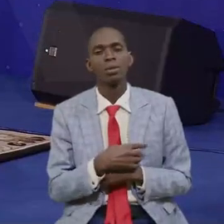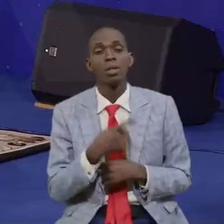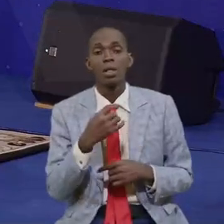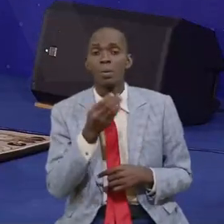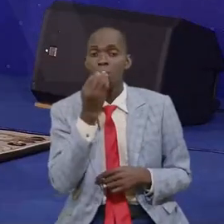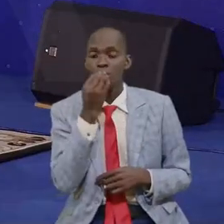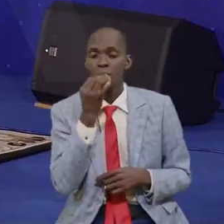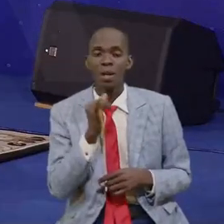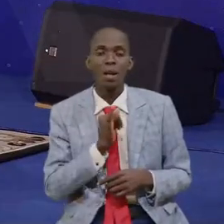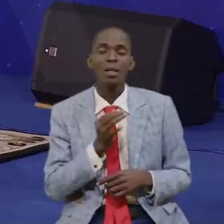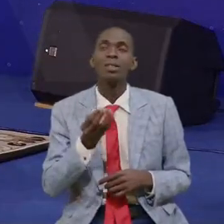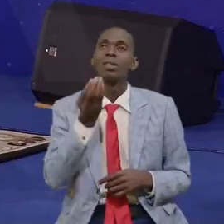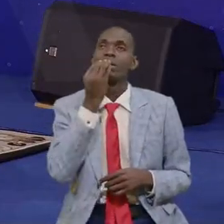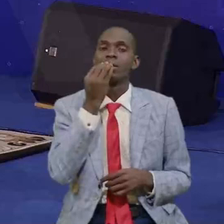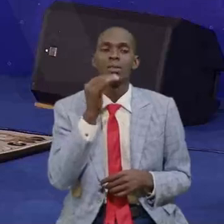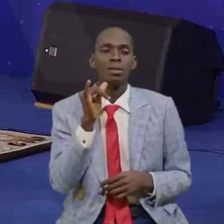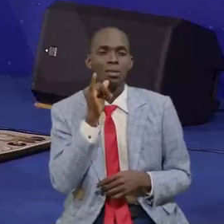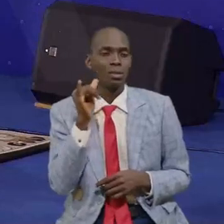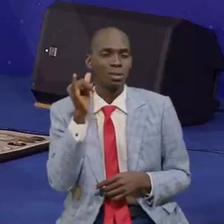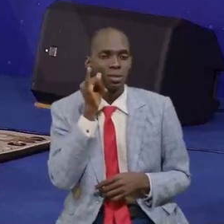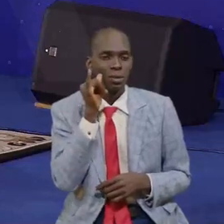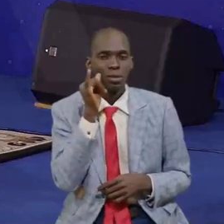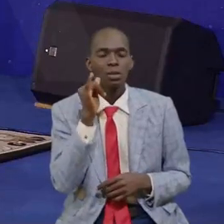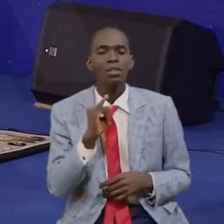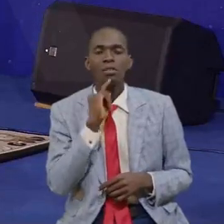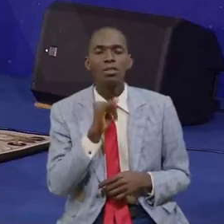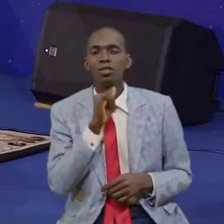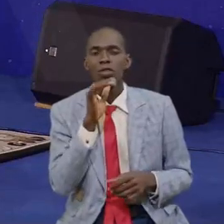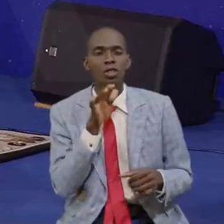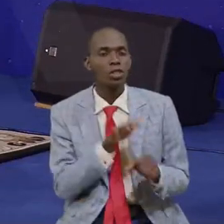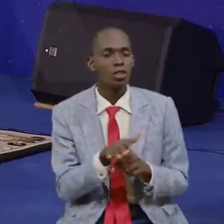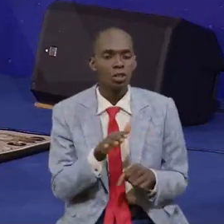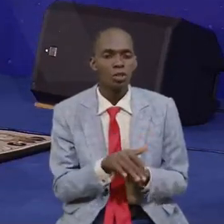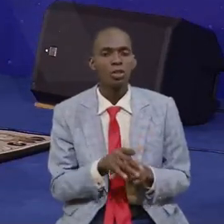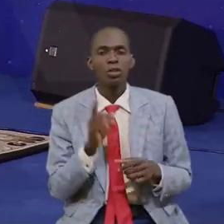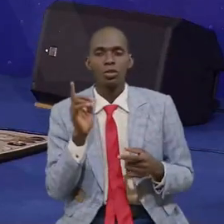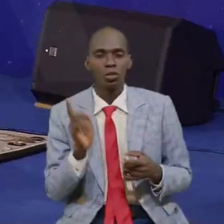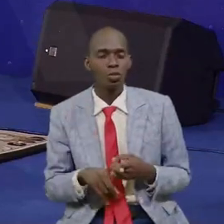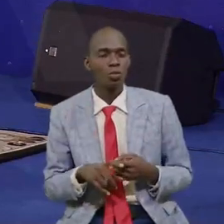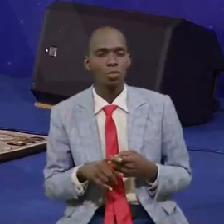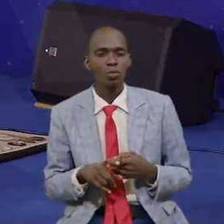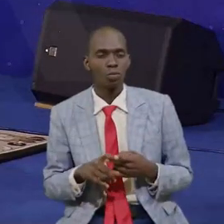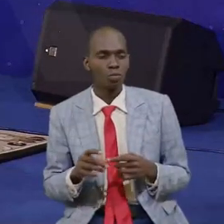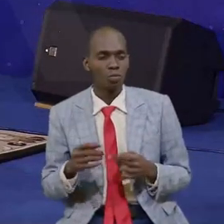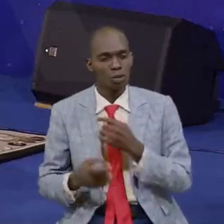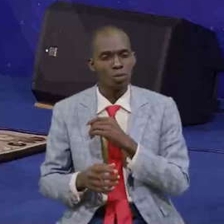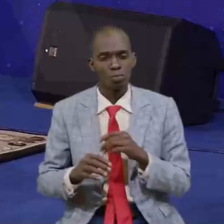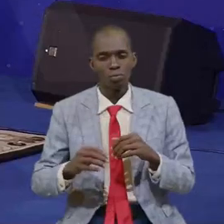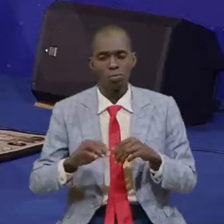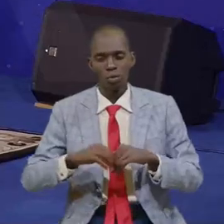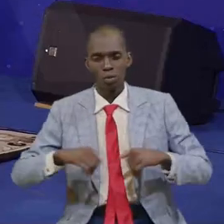Le repas que j'ai mangé hier n'est pas suffisant pour